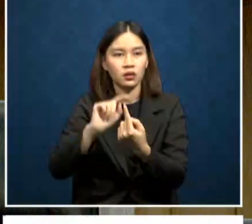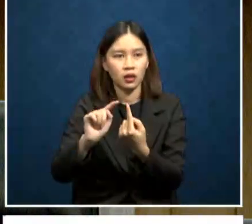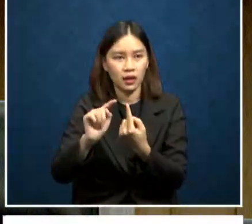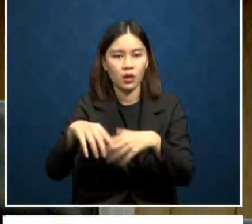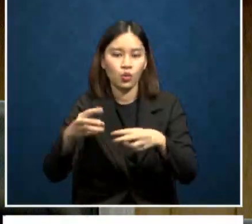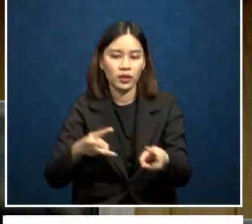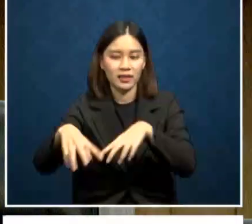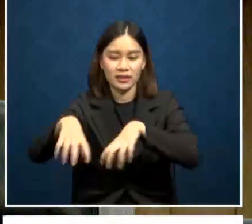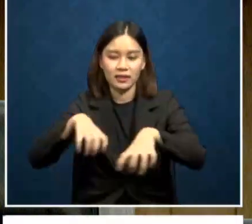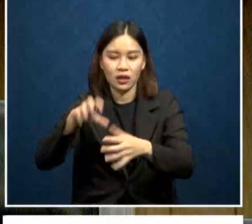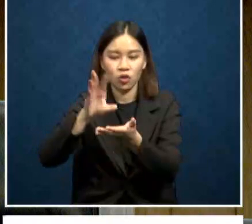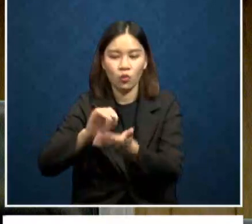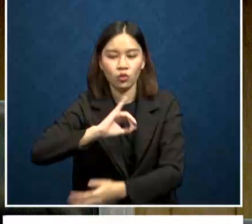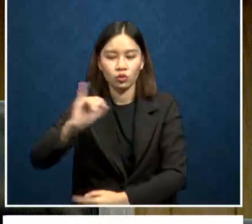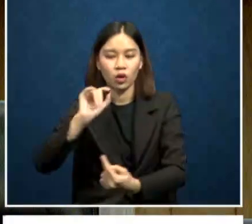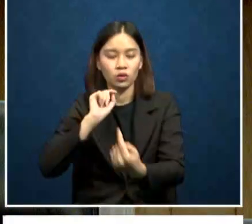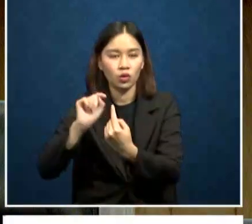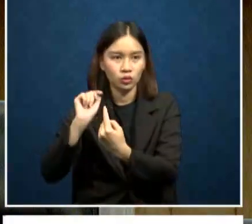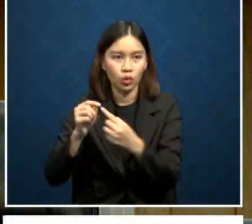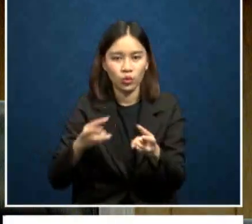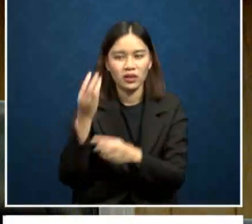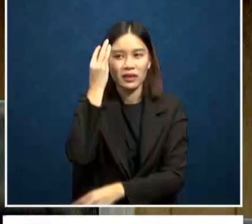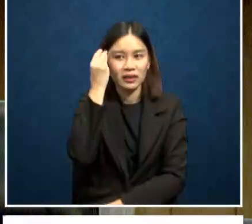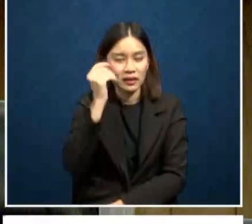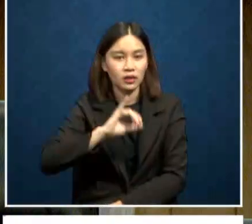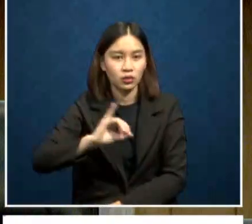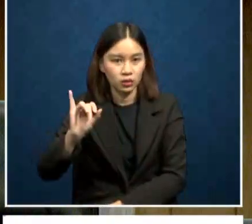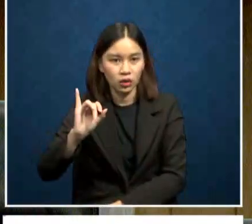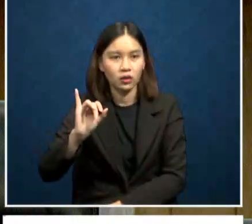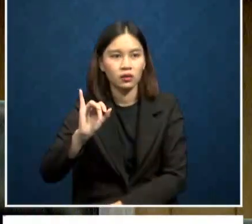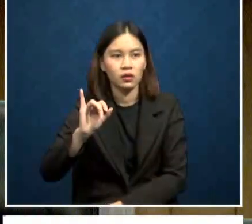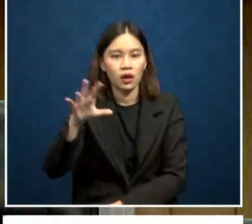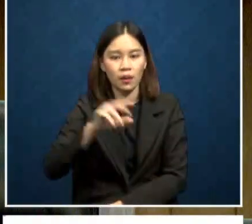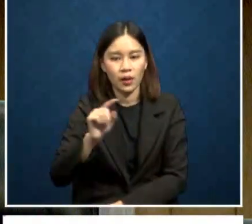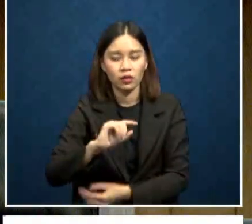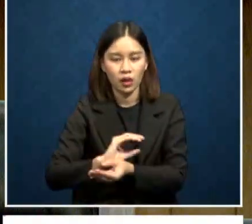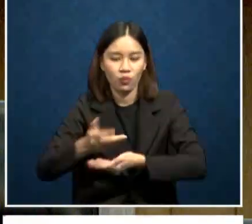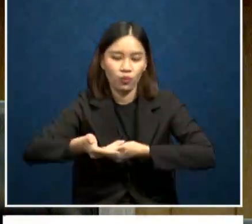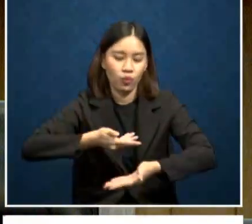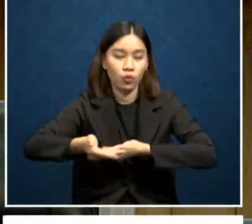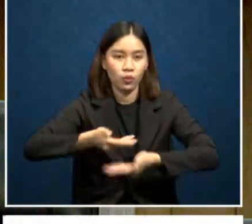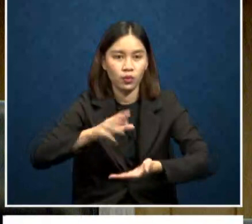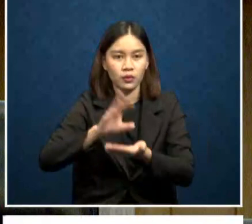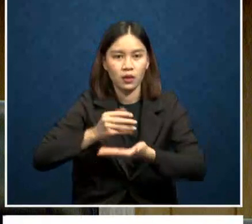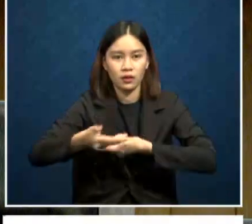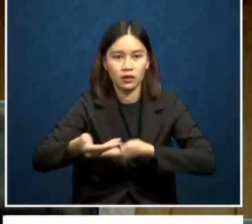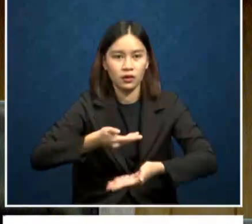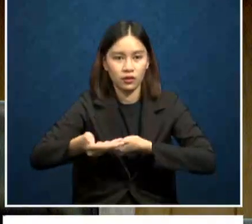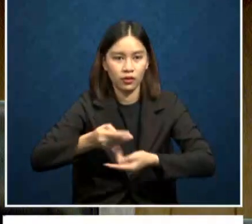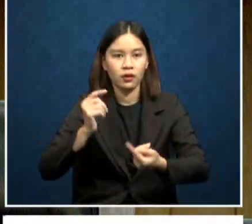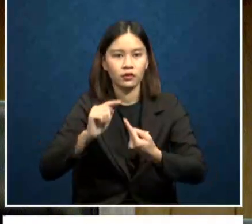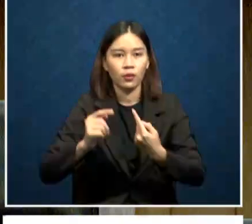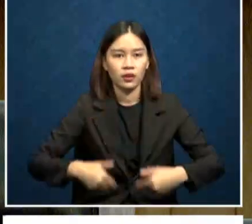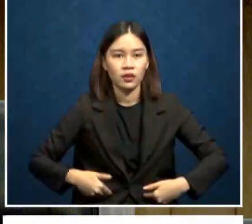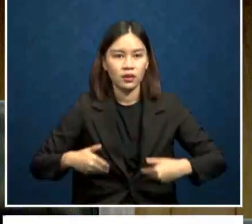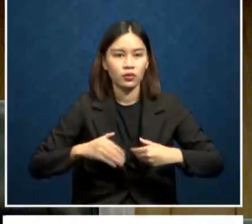การจัดการข้อมูลแบบที่ถูกต้องมีวิธีคิดที่ถูกต้องนำไปสู่การแลกเปลี่ยนข้อมูลกับสภาพความเป็น